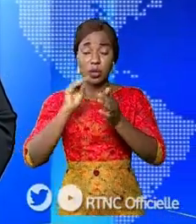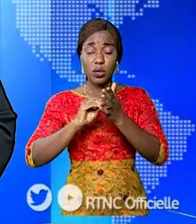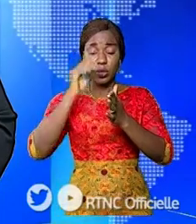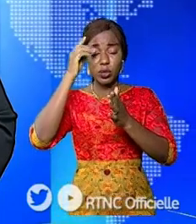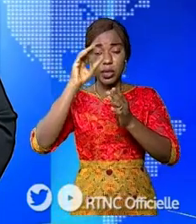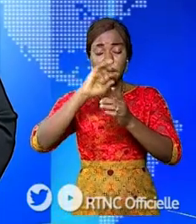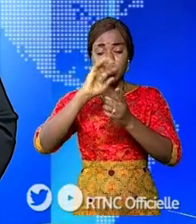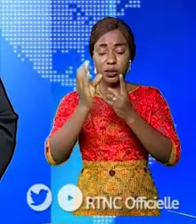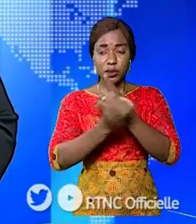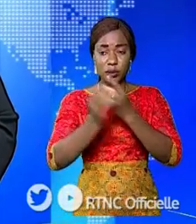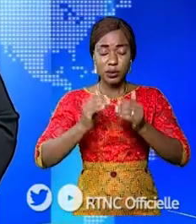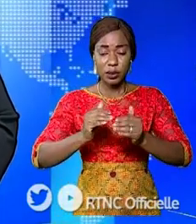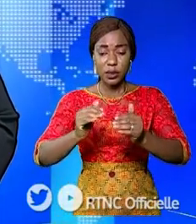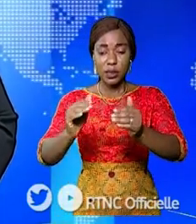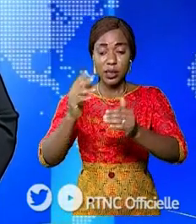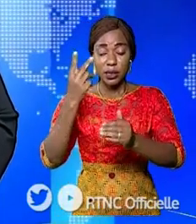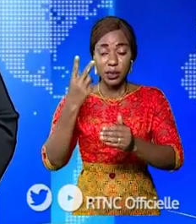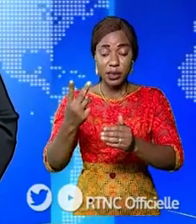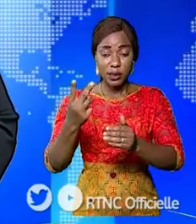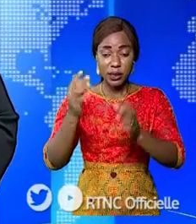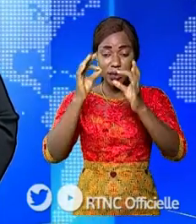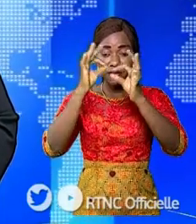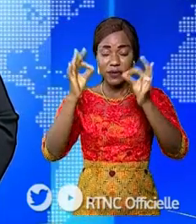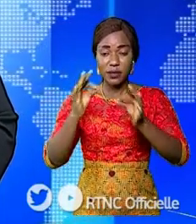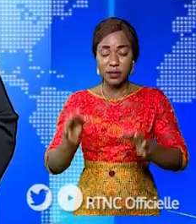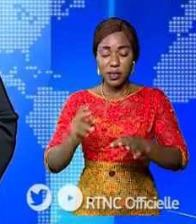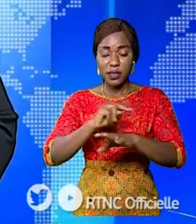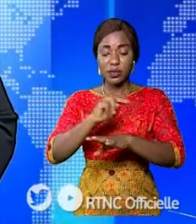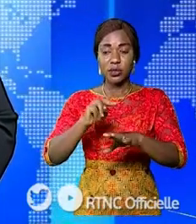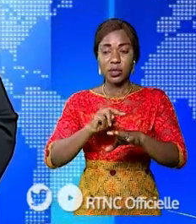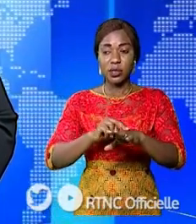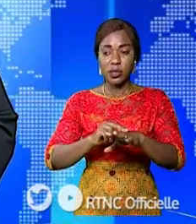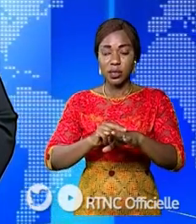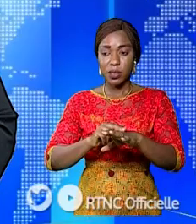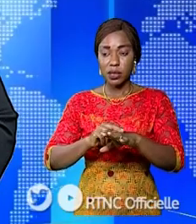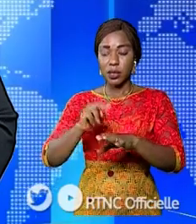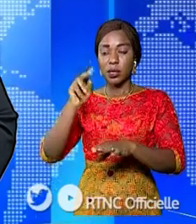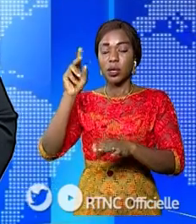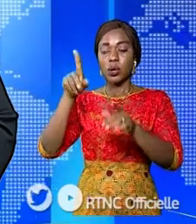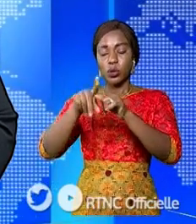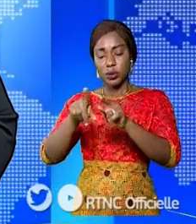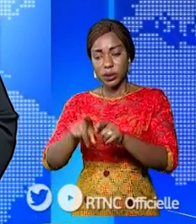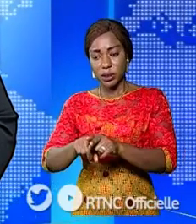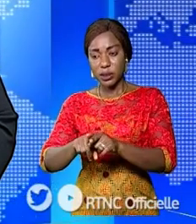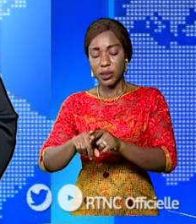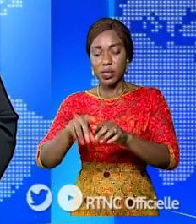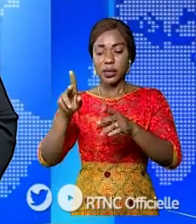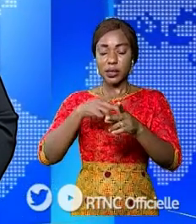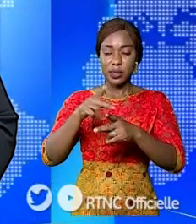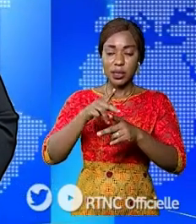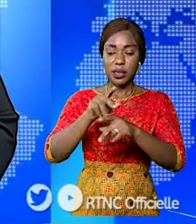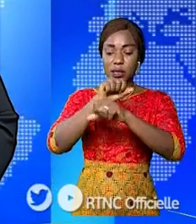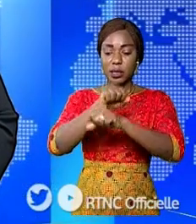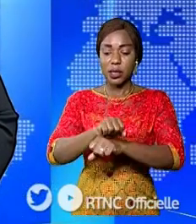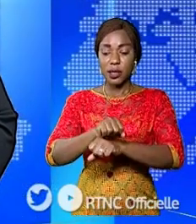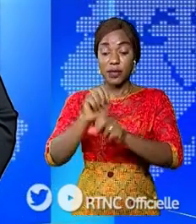poursuite des activités de la deuxième édition du Festival national des Gungu, Fesnag en sigle. Les travaux de la deuxième